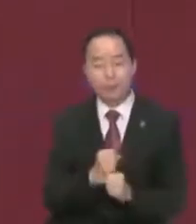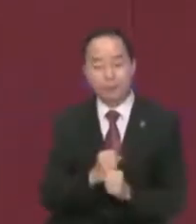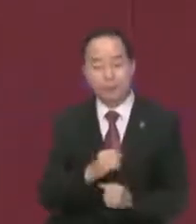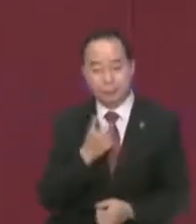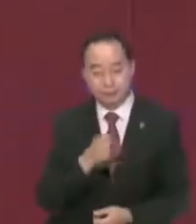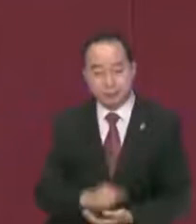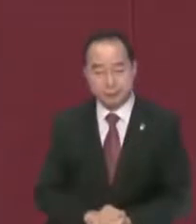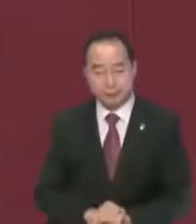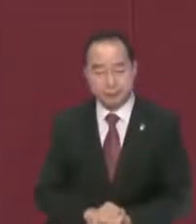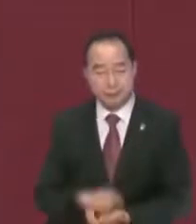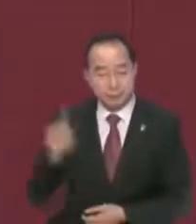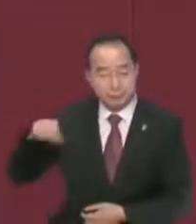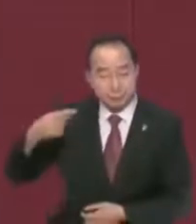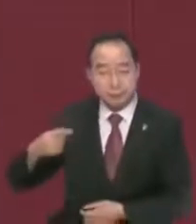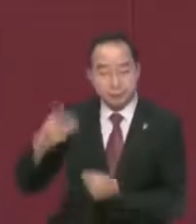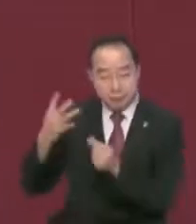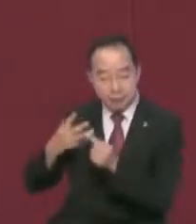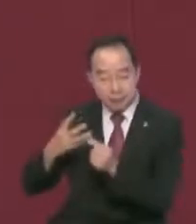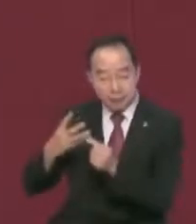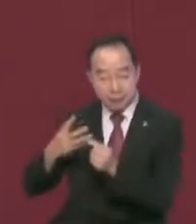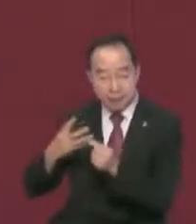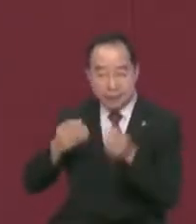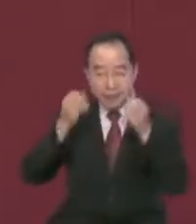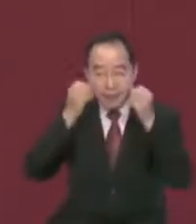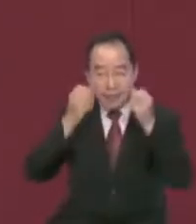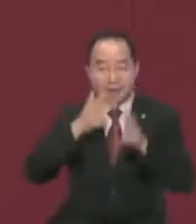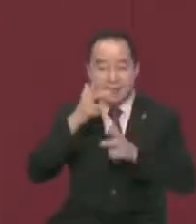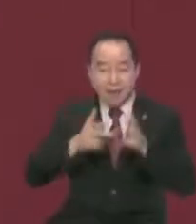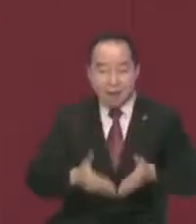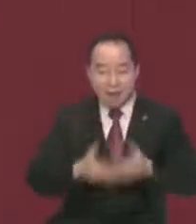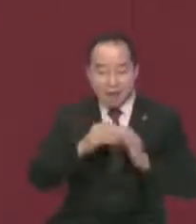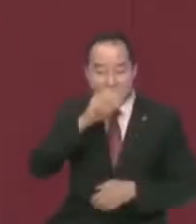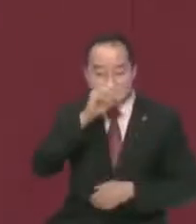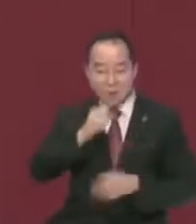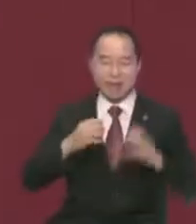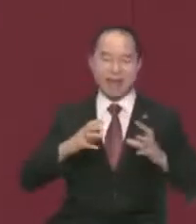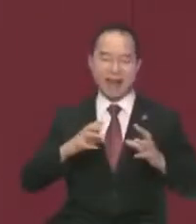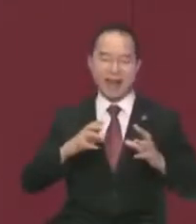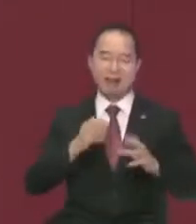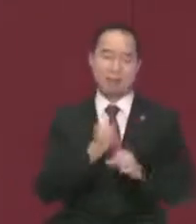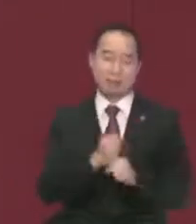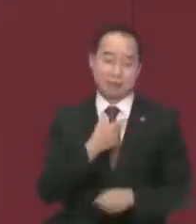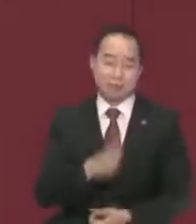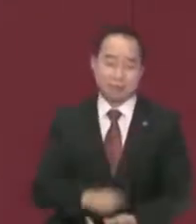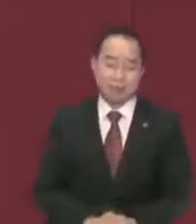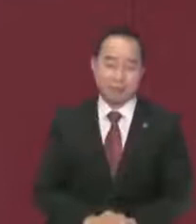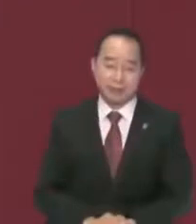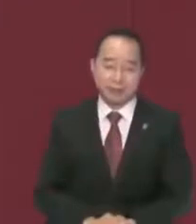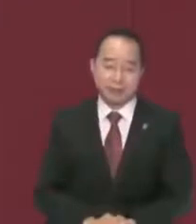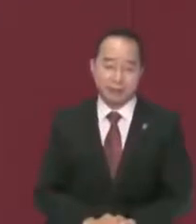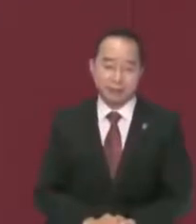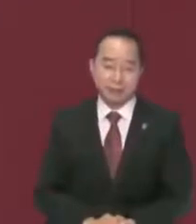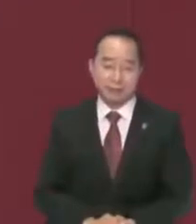셋째는 창업하기 좋은 나라 창업국가입니다. 창업하기 좋은 나라를 만들겠습니다.